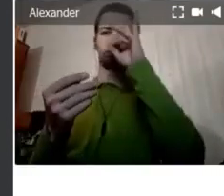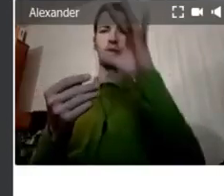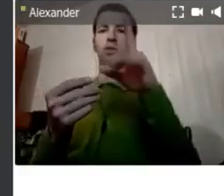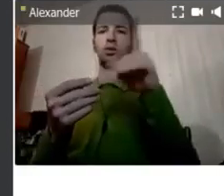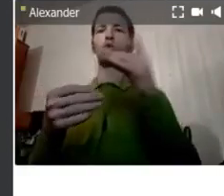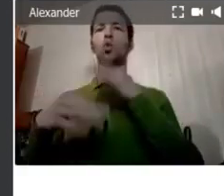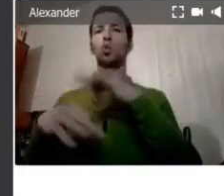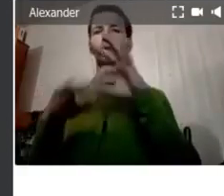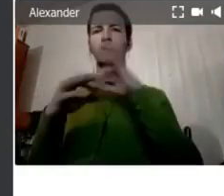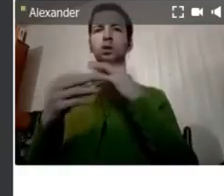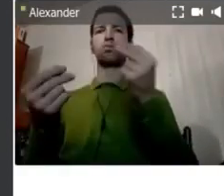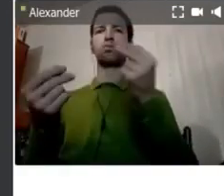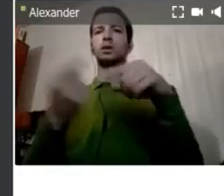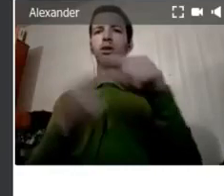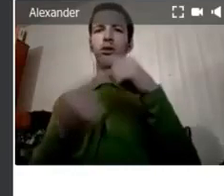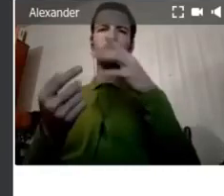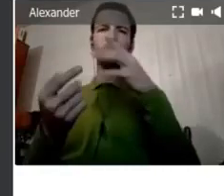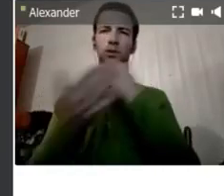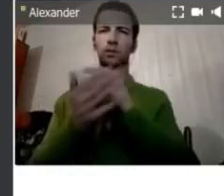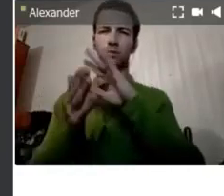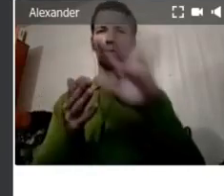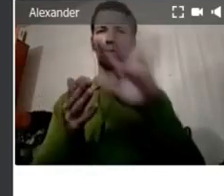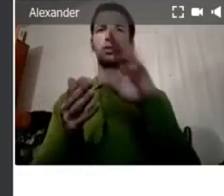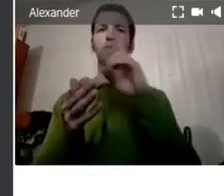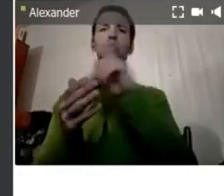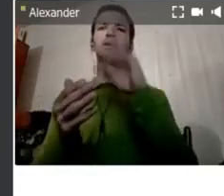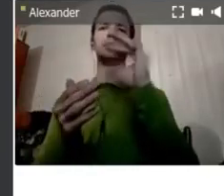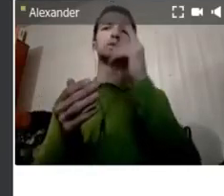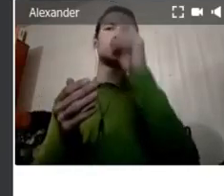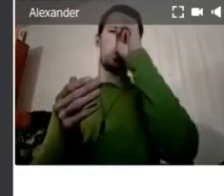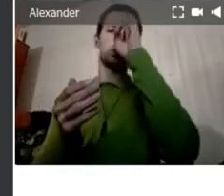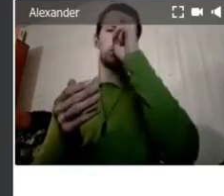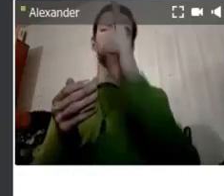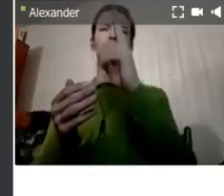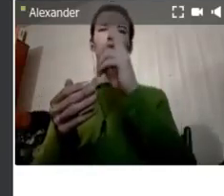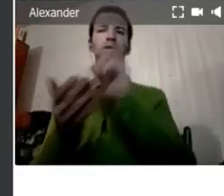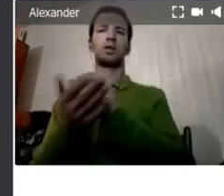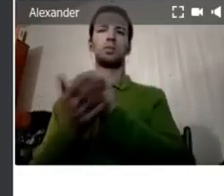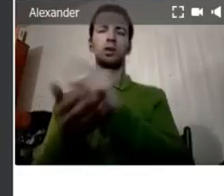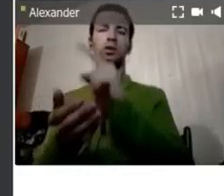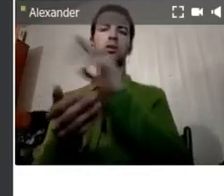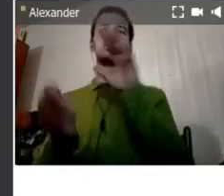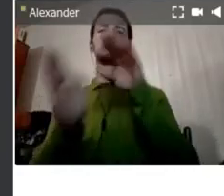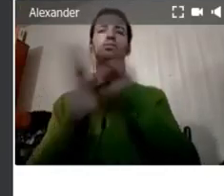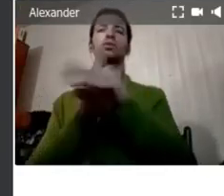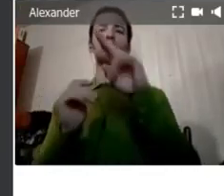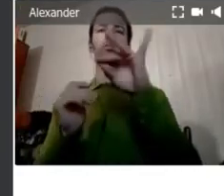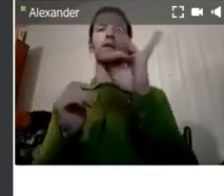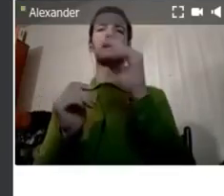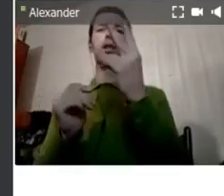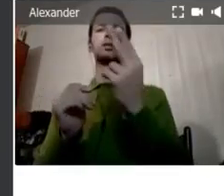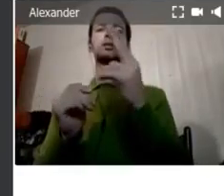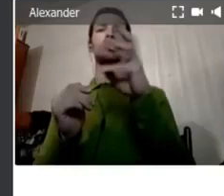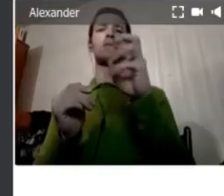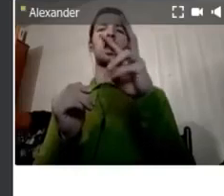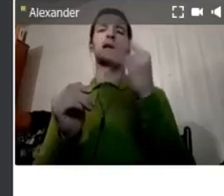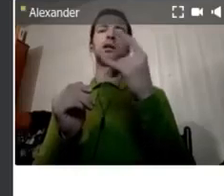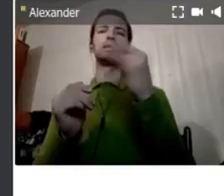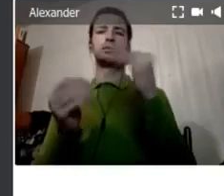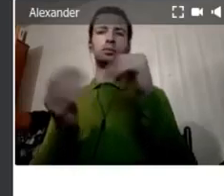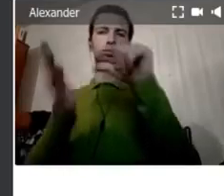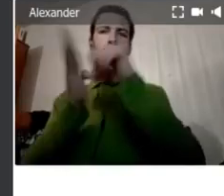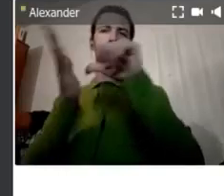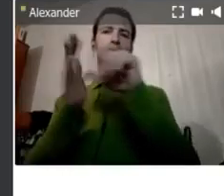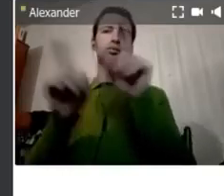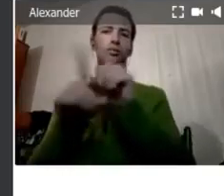есть которые в бизнесе разобрались, которые не просто пошли, скажем так, с головой напролом, да, не понимая, что происходит, а